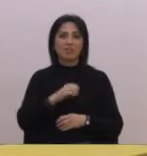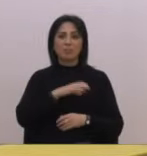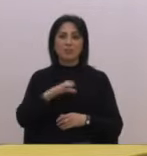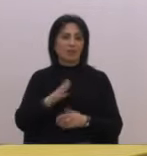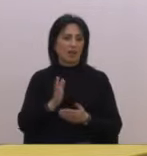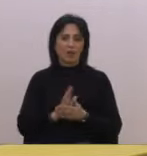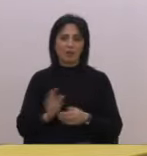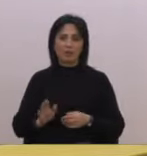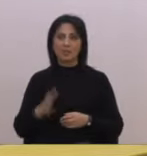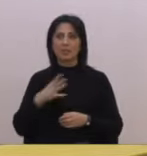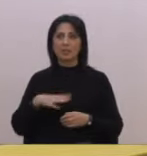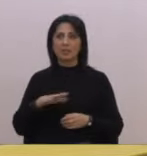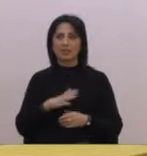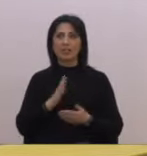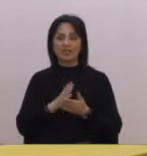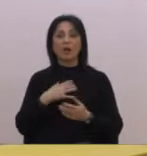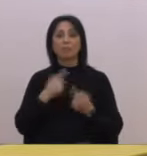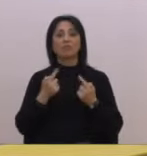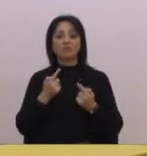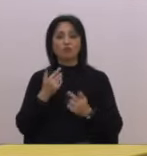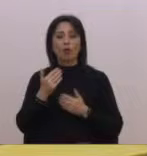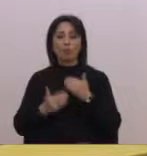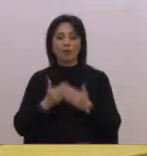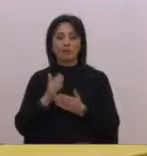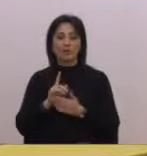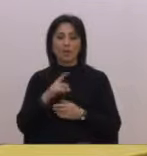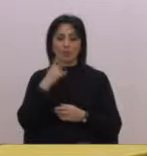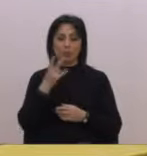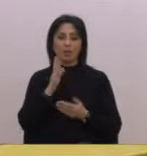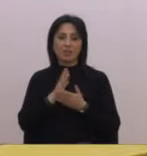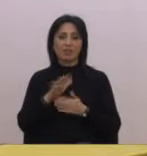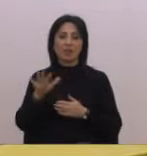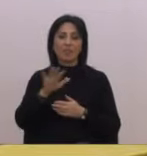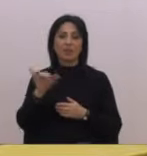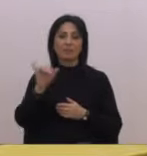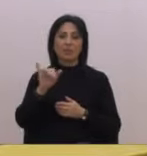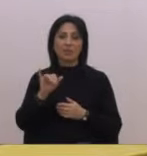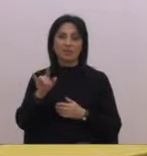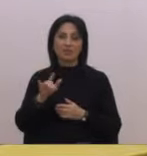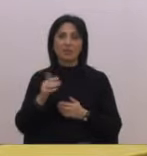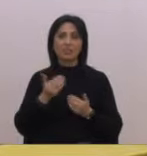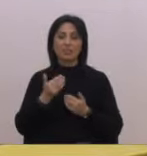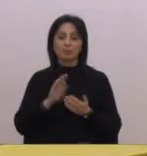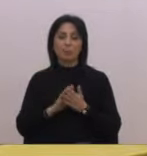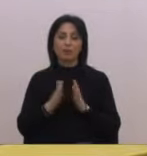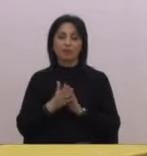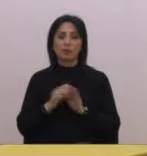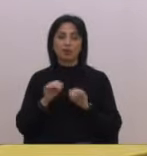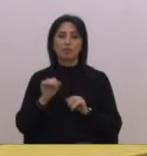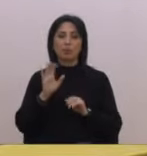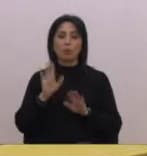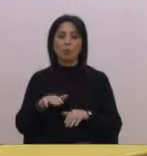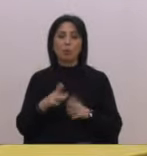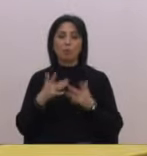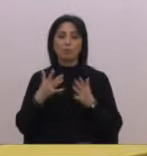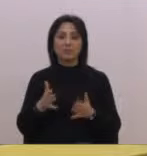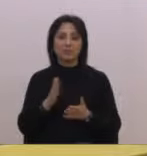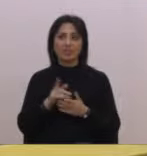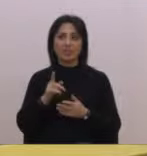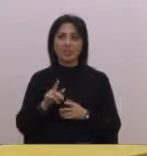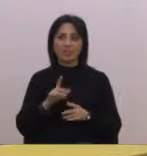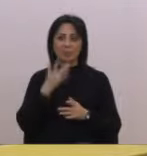ქვეყანა. Საქართველოში გვაქვს მნიშვნელოვანი პროგრესი და რა თქმა უნდა არსებობს ქვეყნები, სადაც საცხოვრებელი პირობები შეიძლება იყოს უფრო მიმზიდველი და